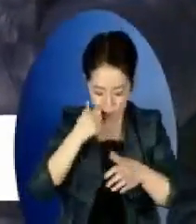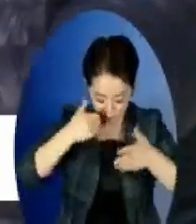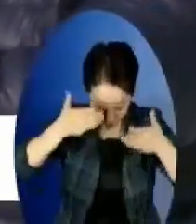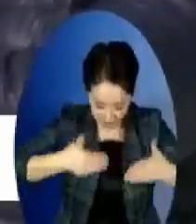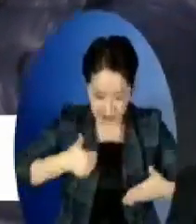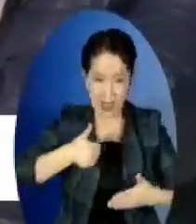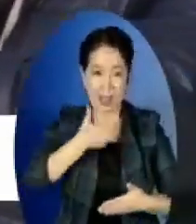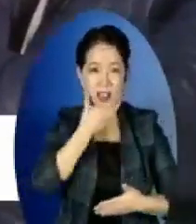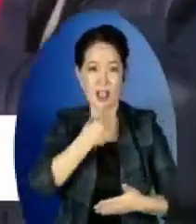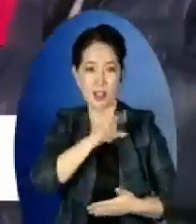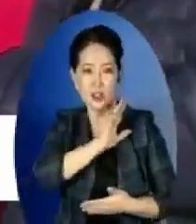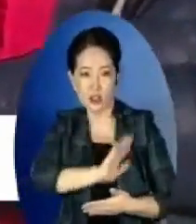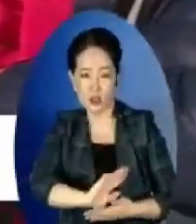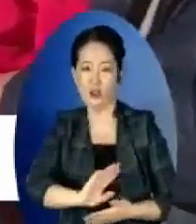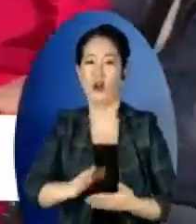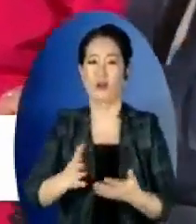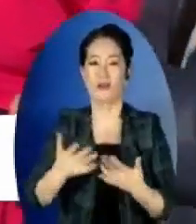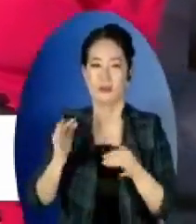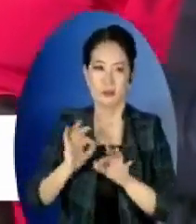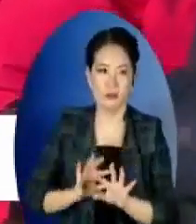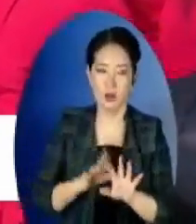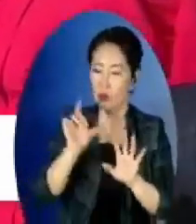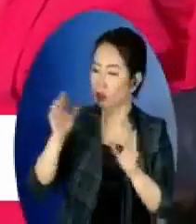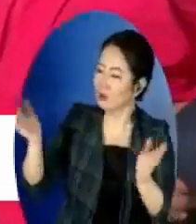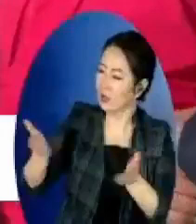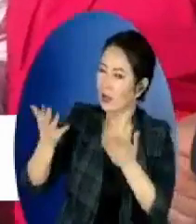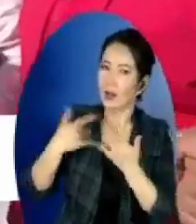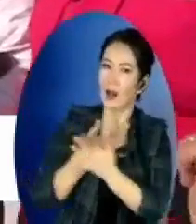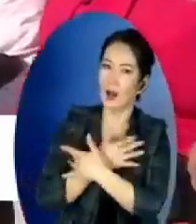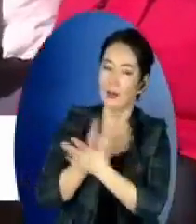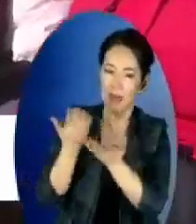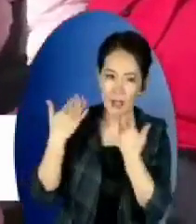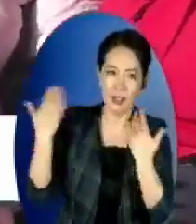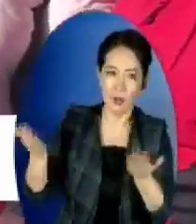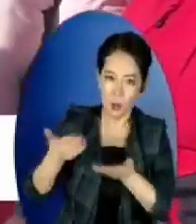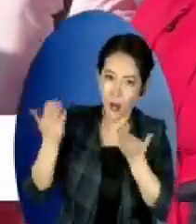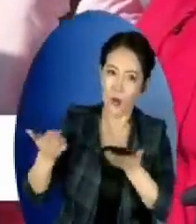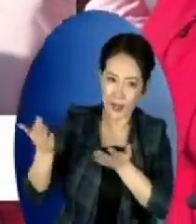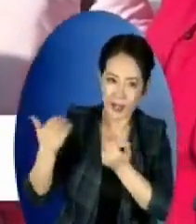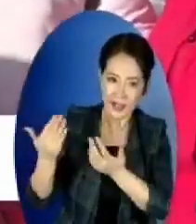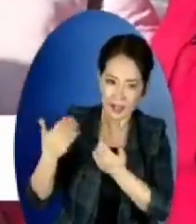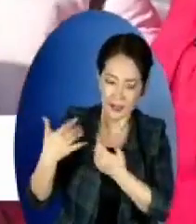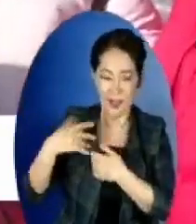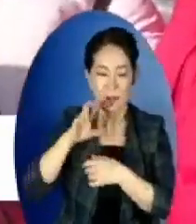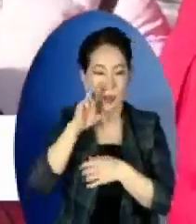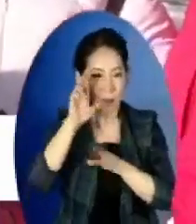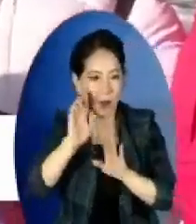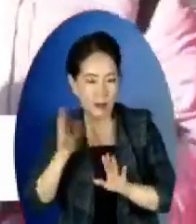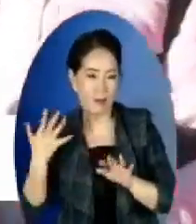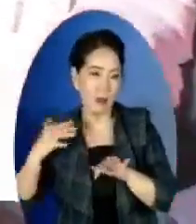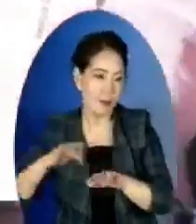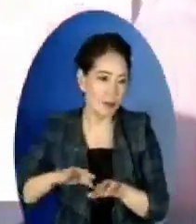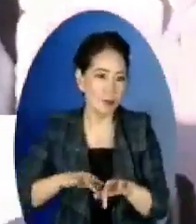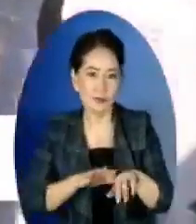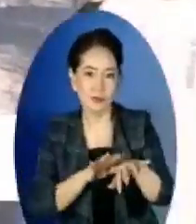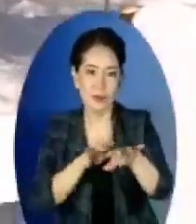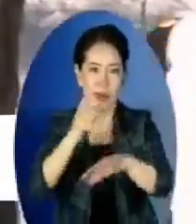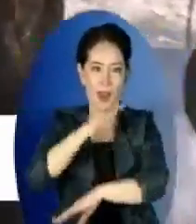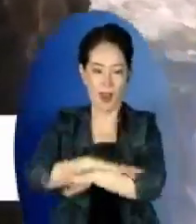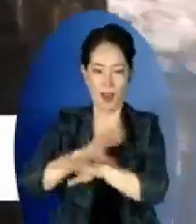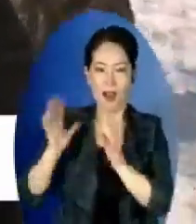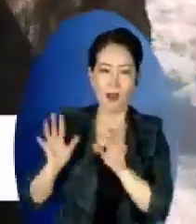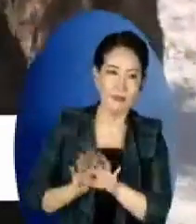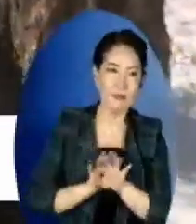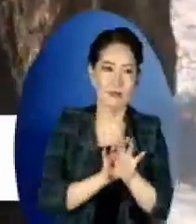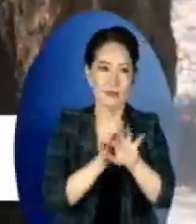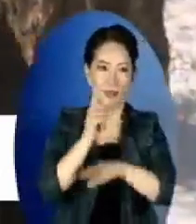бас бусдыг энэ эрүүл агаарт сайхан аялаач амраач гэж уриалж ингэж хагассан бүтсэн болгон ингэж анх хамт олноороо хэлдэг